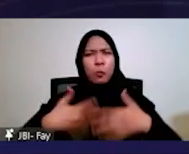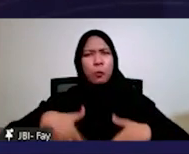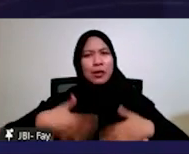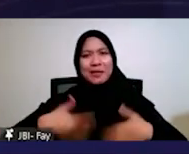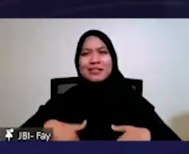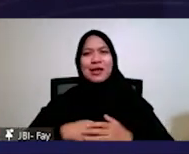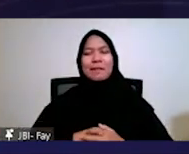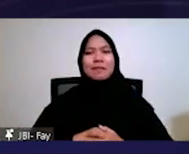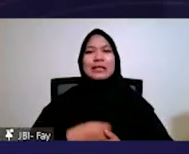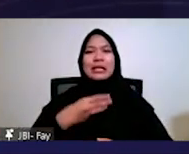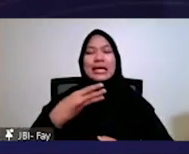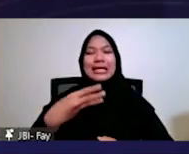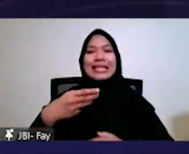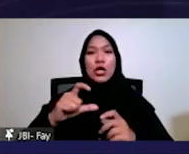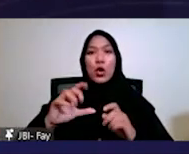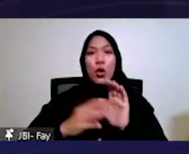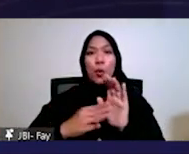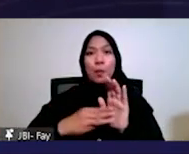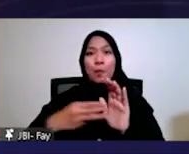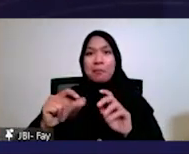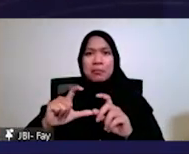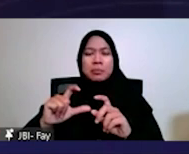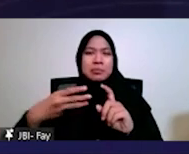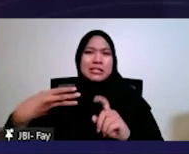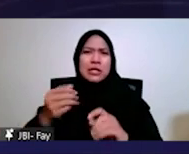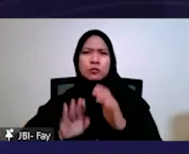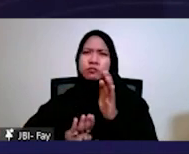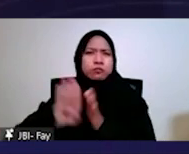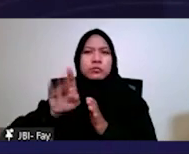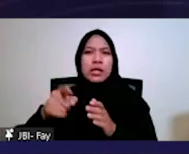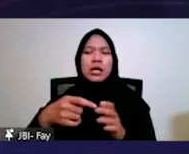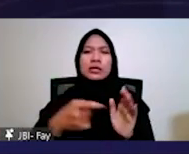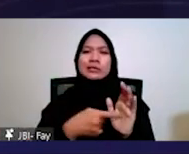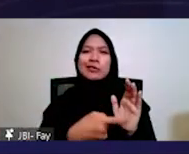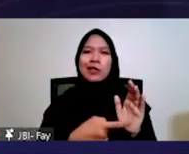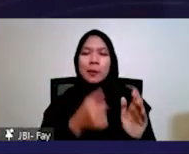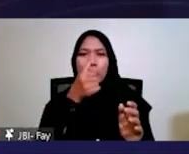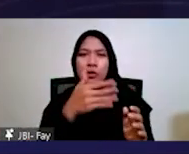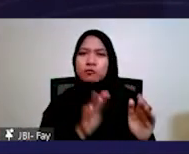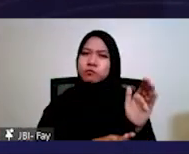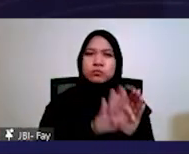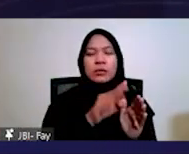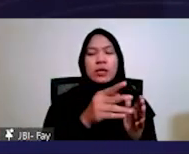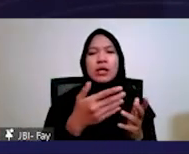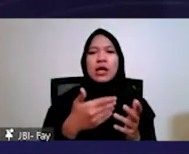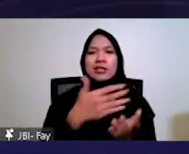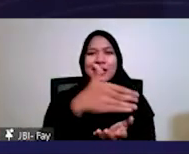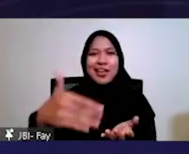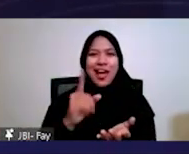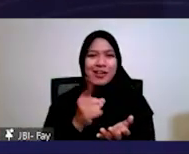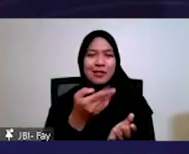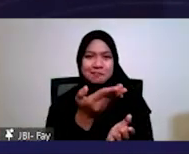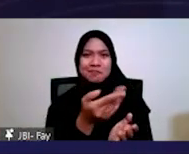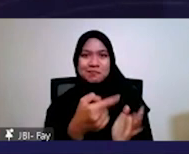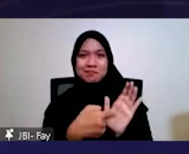Hey come Setumbu sangat tinggi digital banking sangat tinggi uang Rp100 Inggi data-datanya ada disini Saya